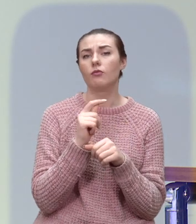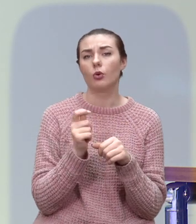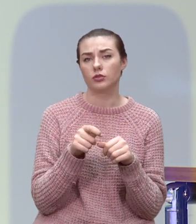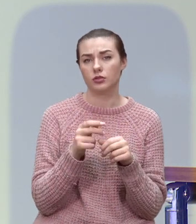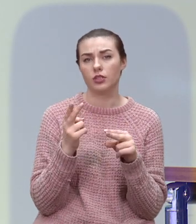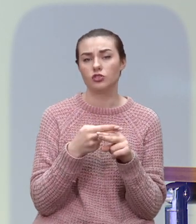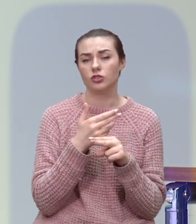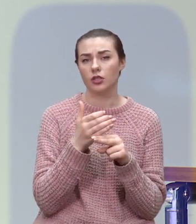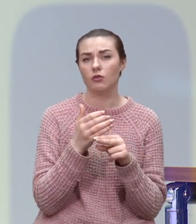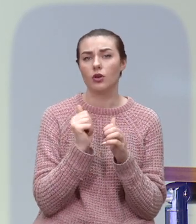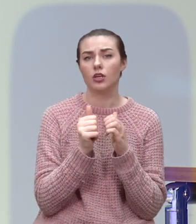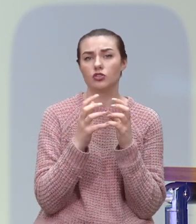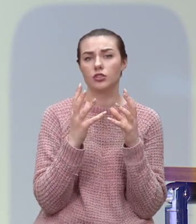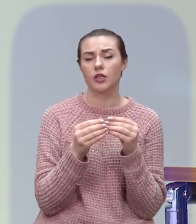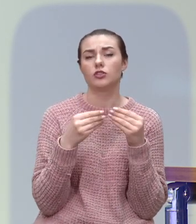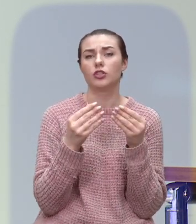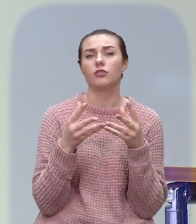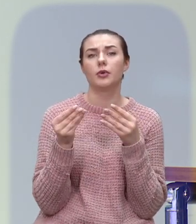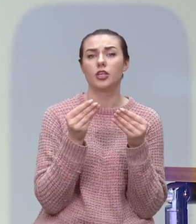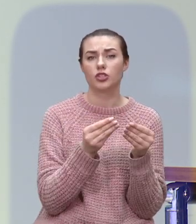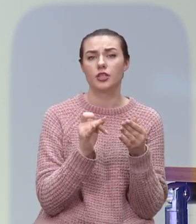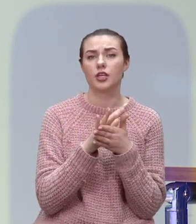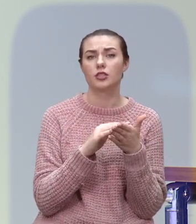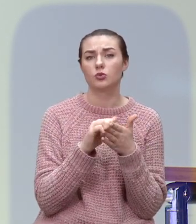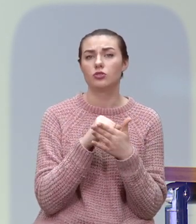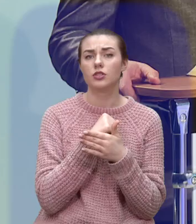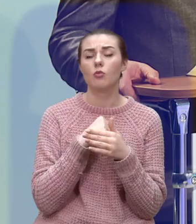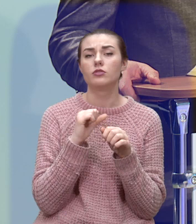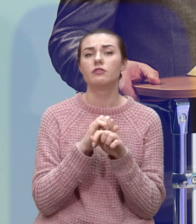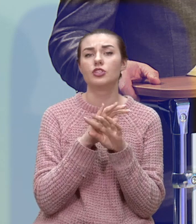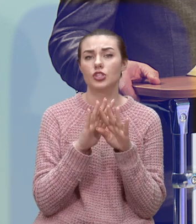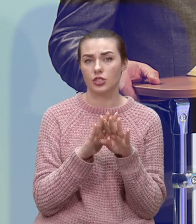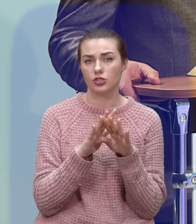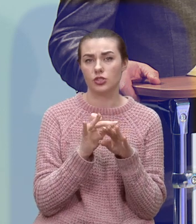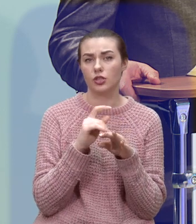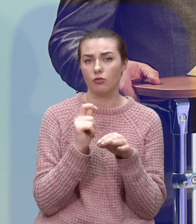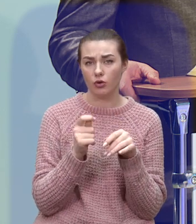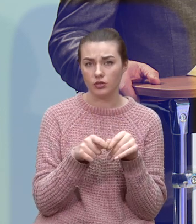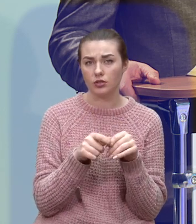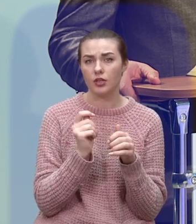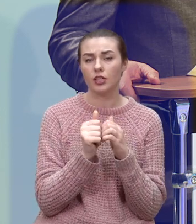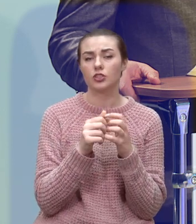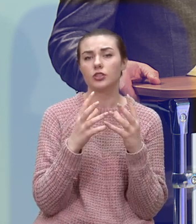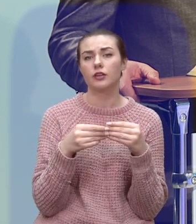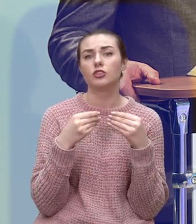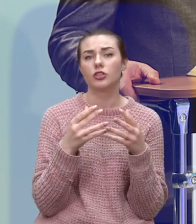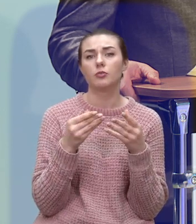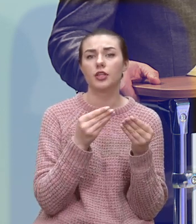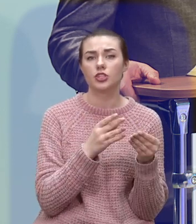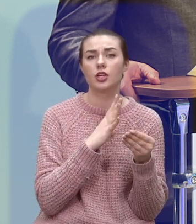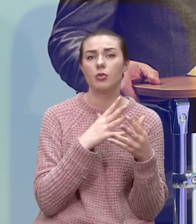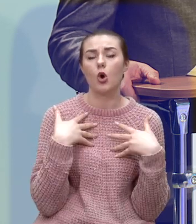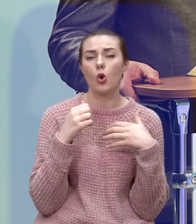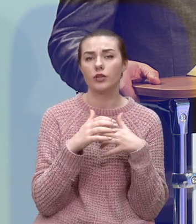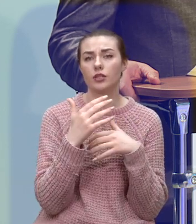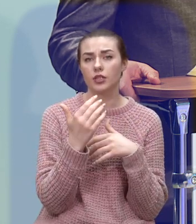лишил его ежедневной жертвоприношений и разрушил само святилище его и воинство ежедневные жертвоприношения были